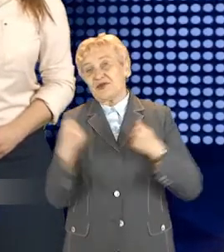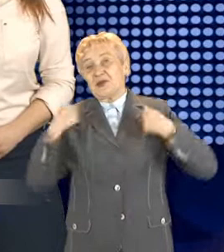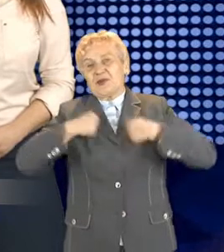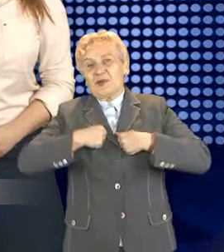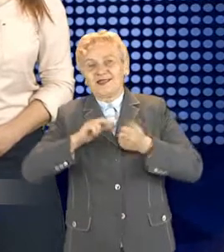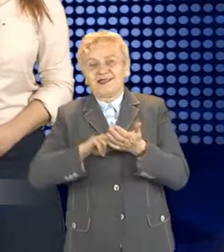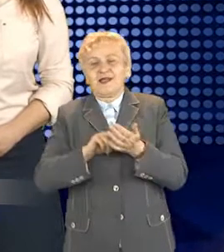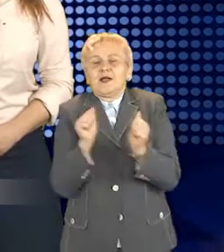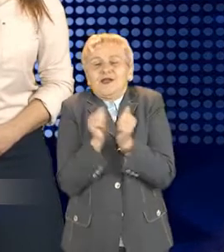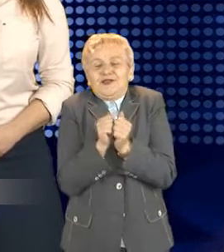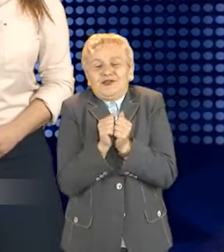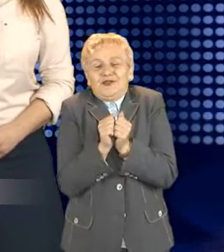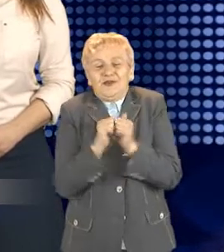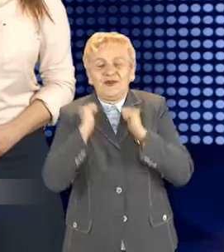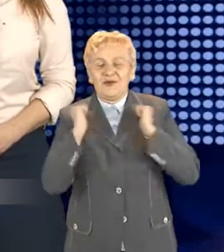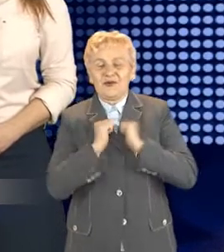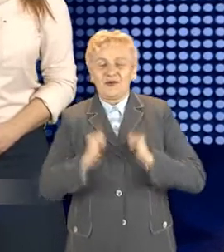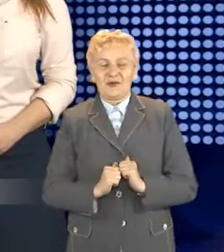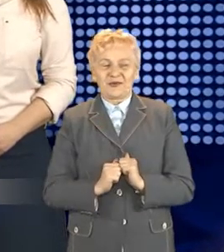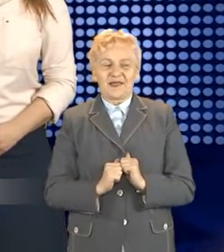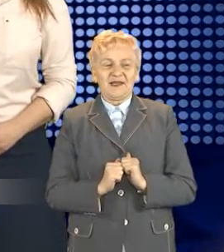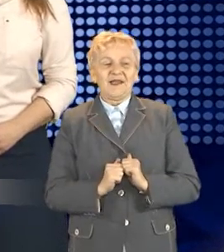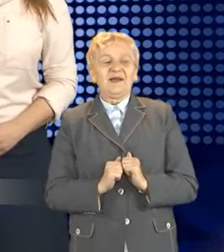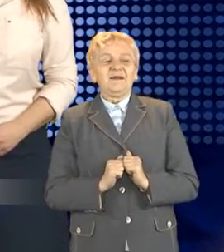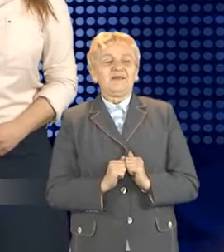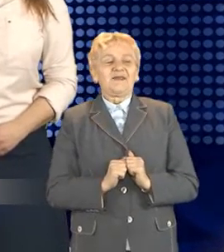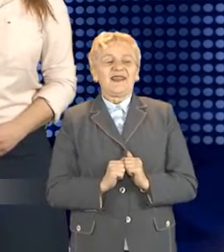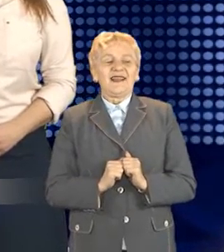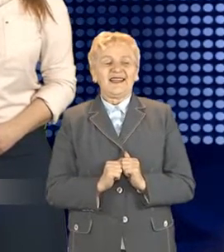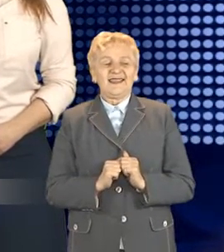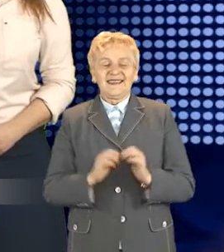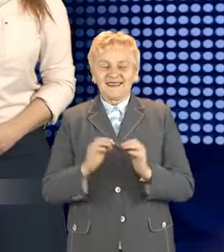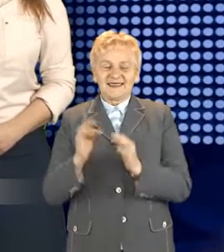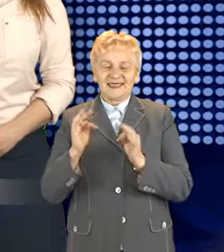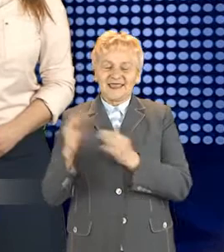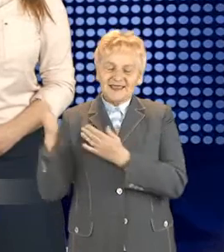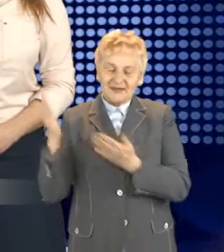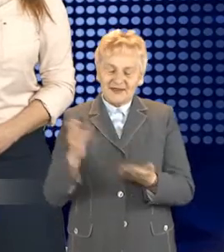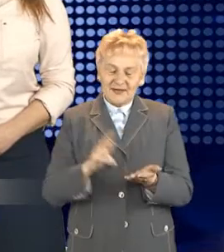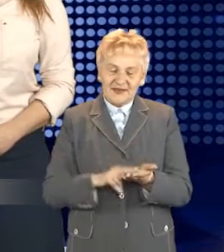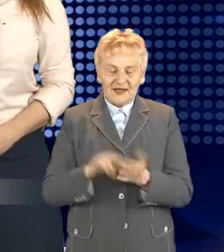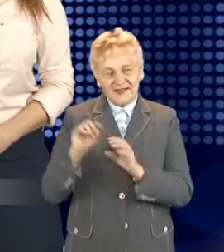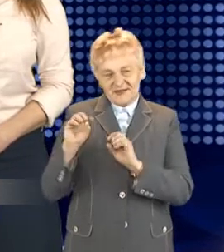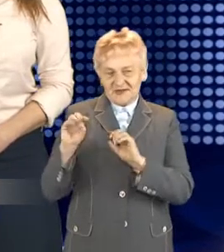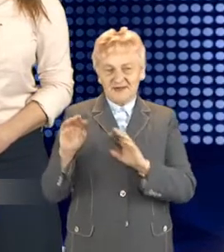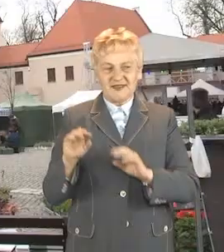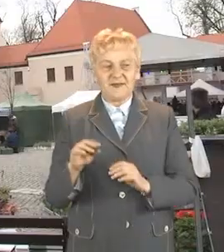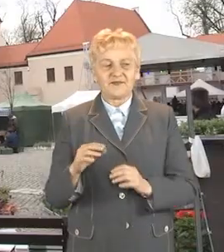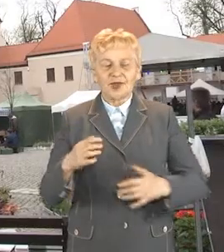corocznego jarmarku zdecydowanie nie wiała chłodem. Teraz o kwiatowych zapachach, kolorach, talentach i dobrych